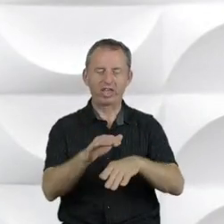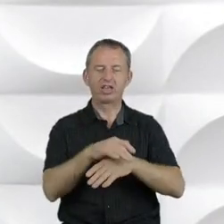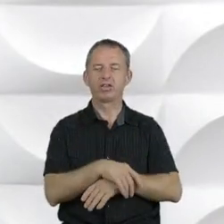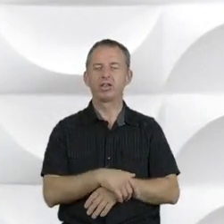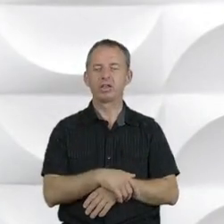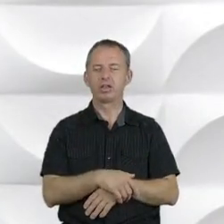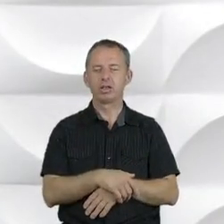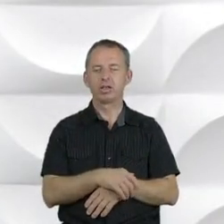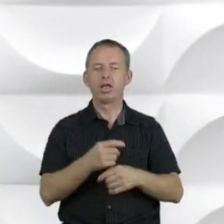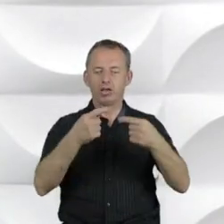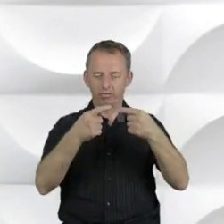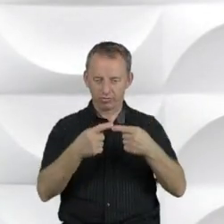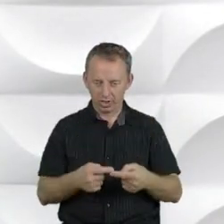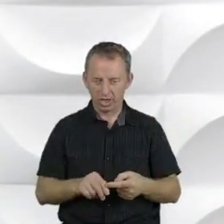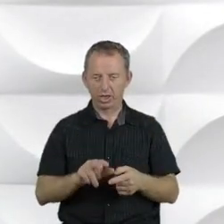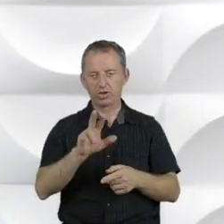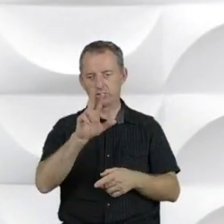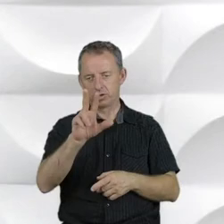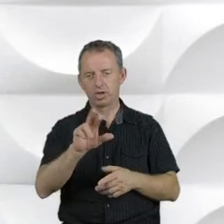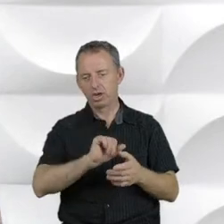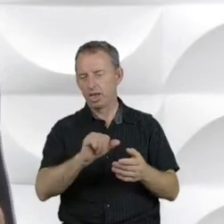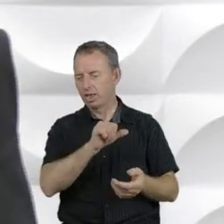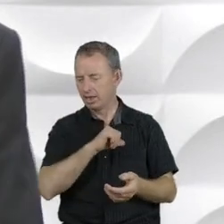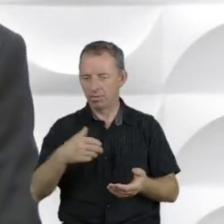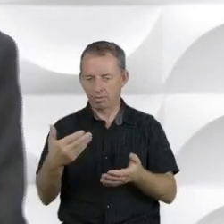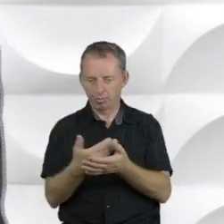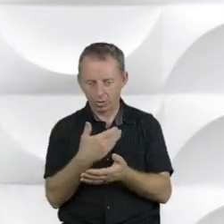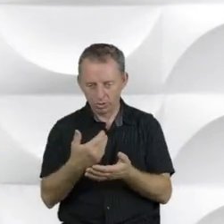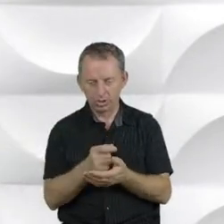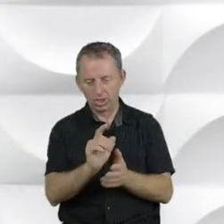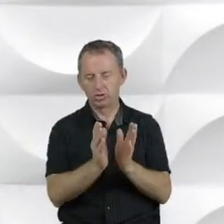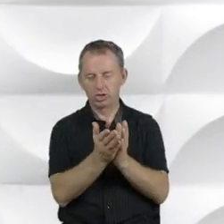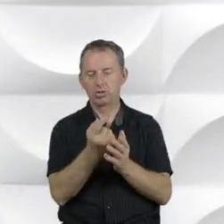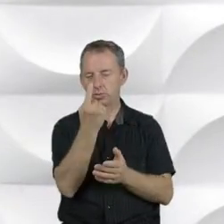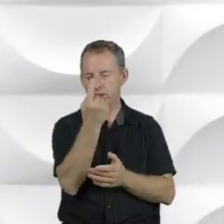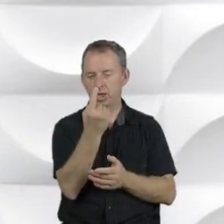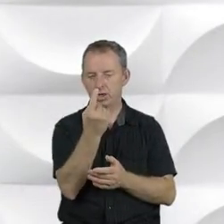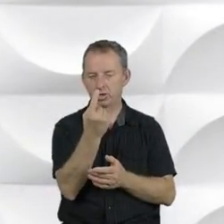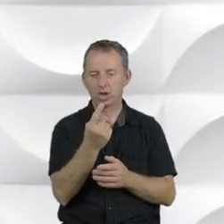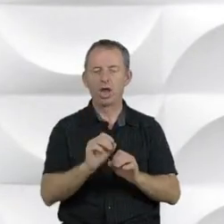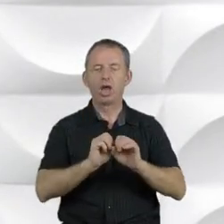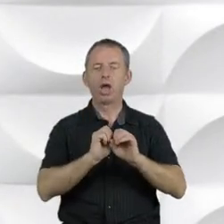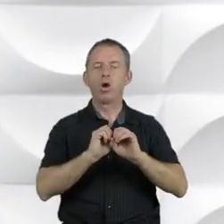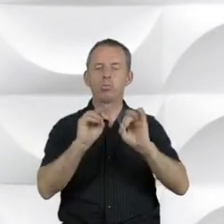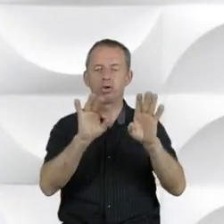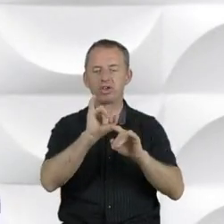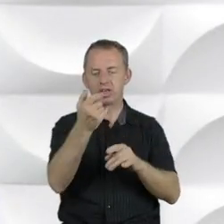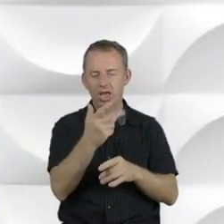W wierszu trzecim, na samym początku tej księgi.